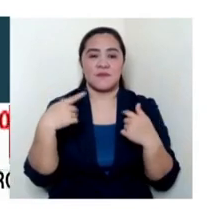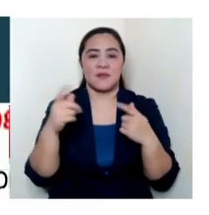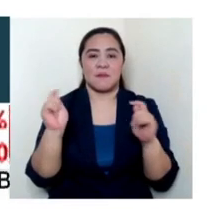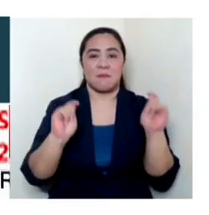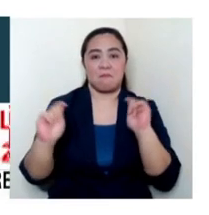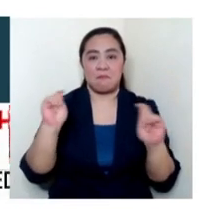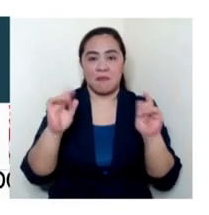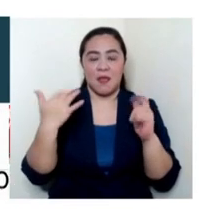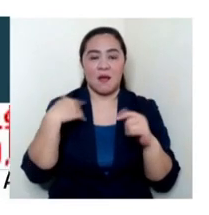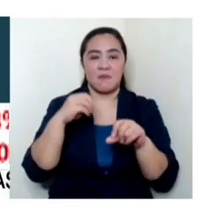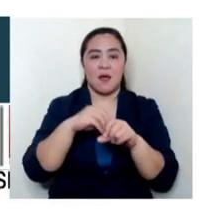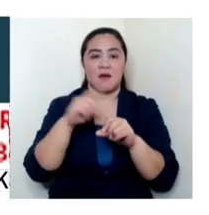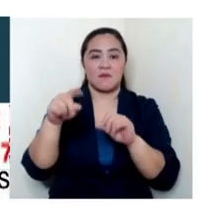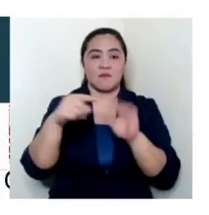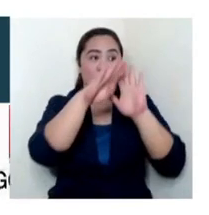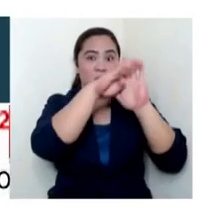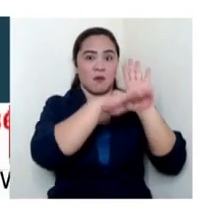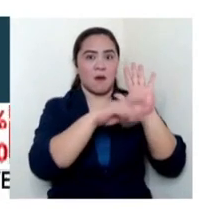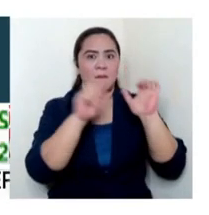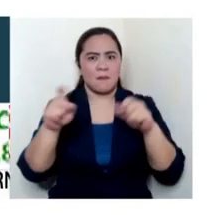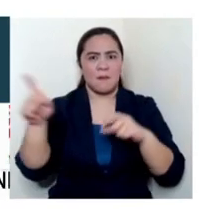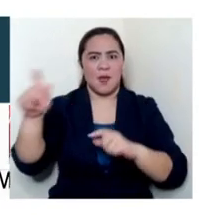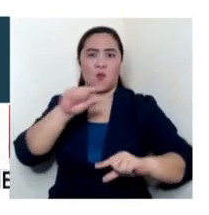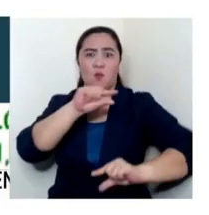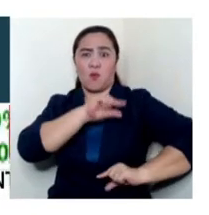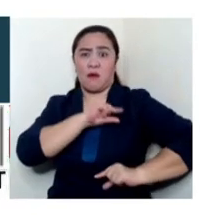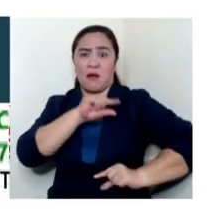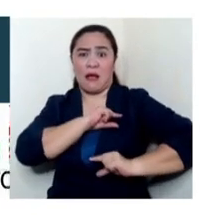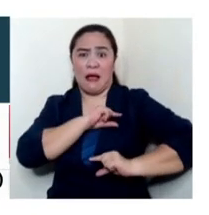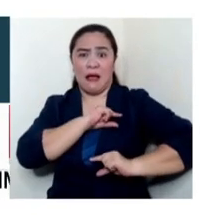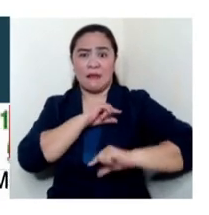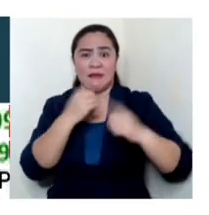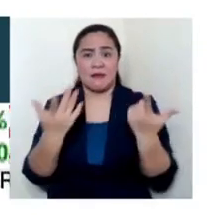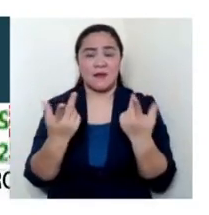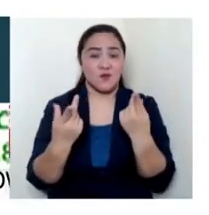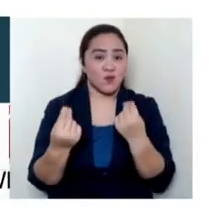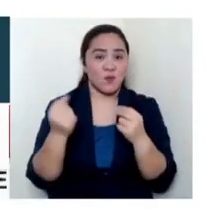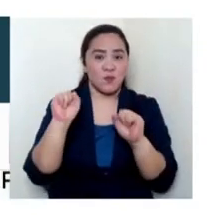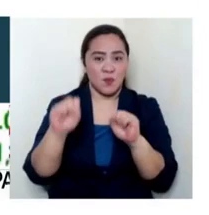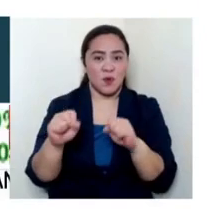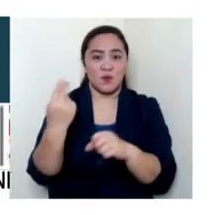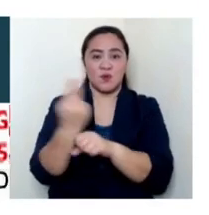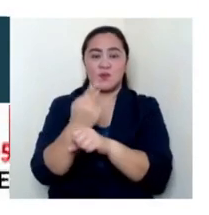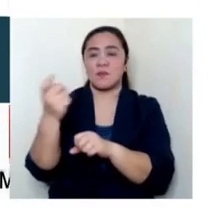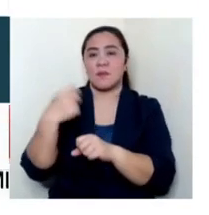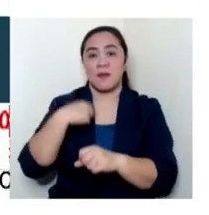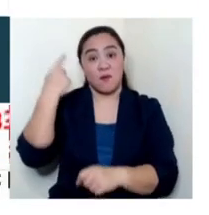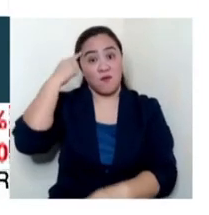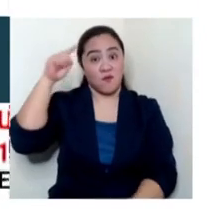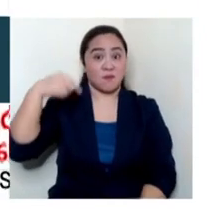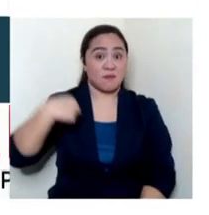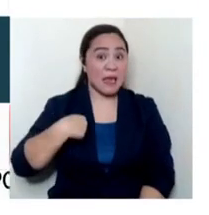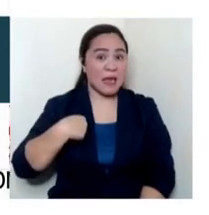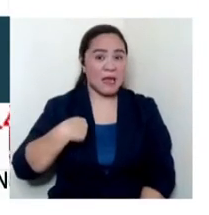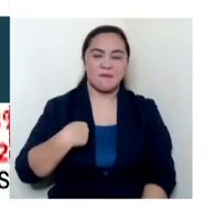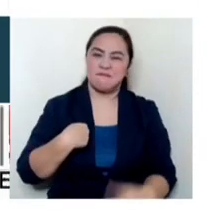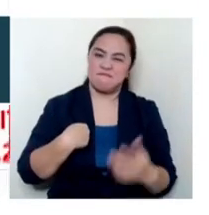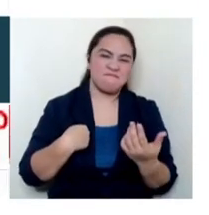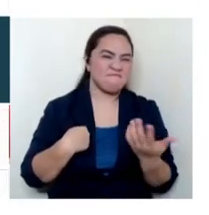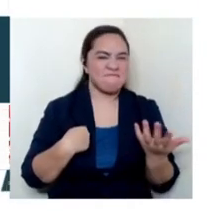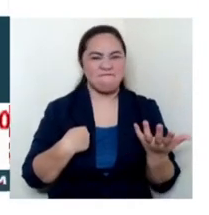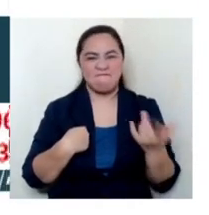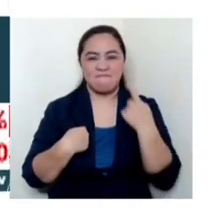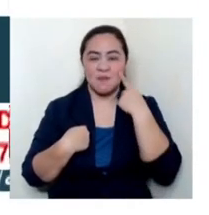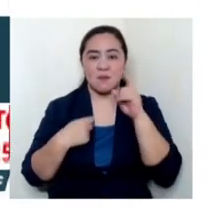maging pangulo ng ating bansa. Maging ganun pa man, hindi para sa akin, Carmina, na